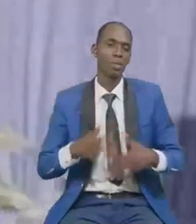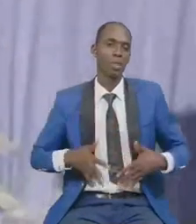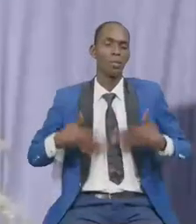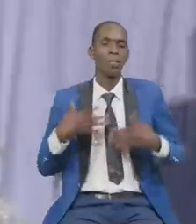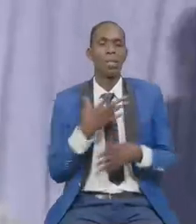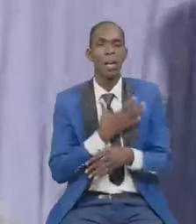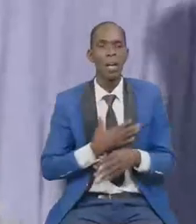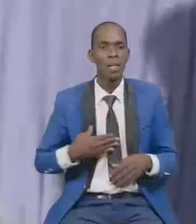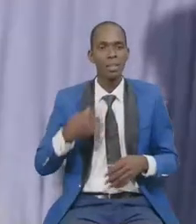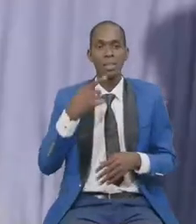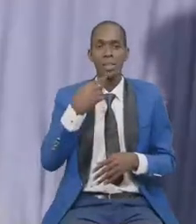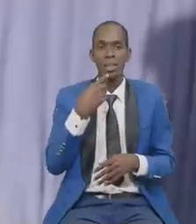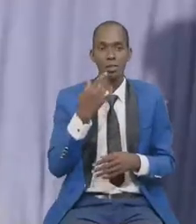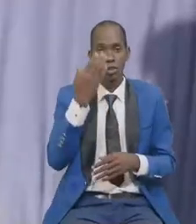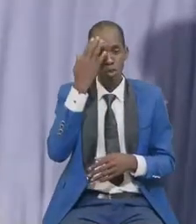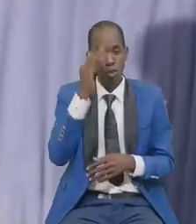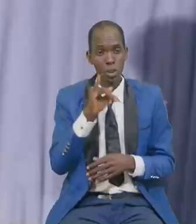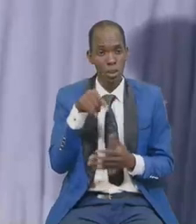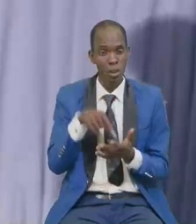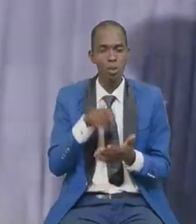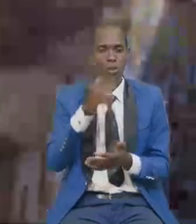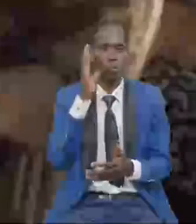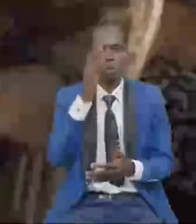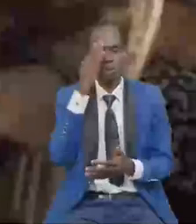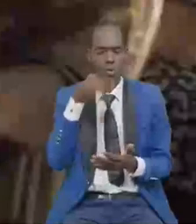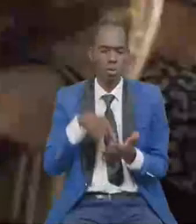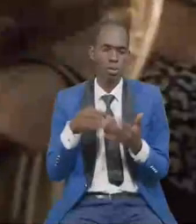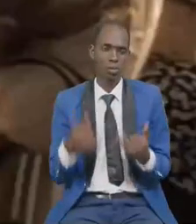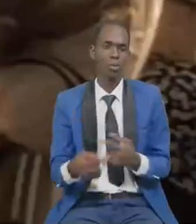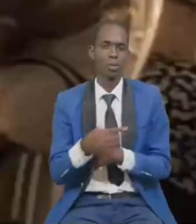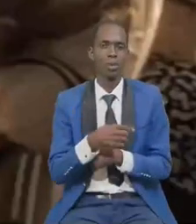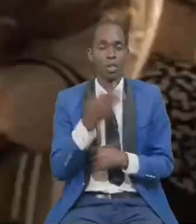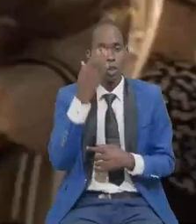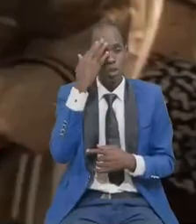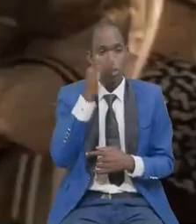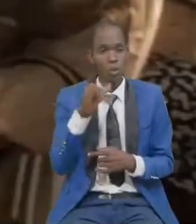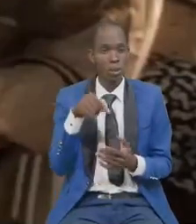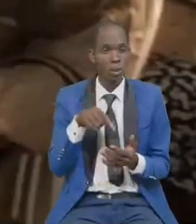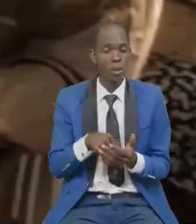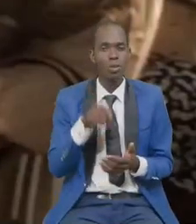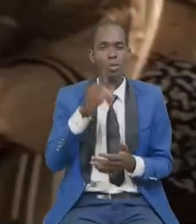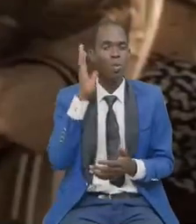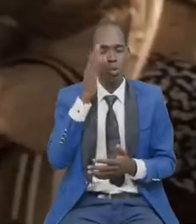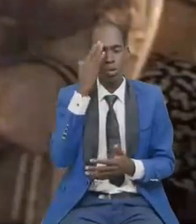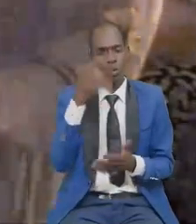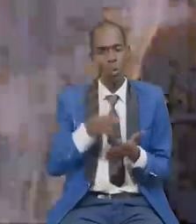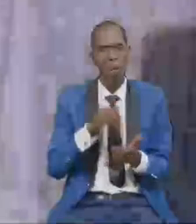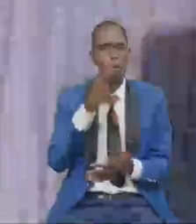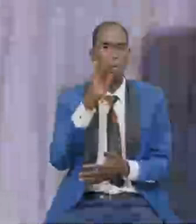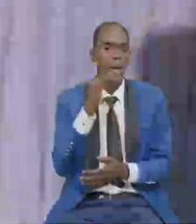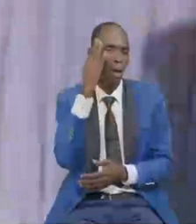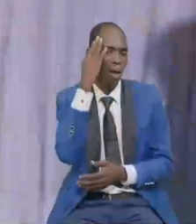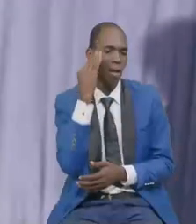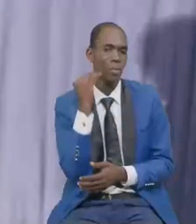donc, tu le sauras aujourd'hui. Sachant, tu le sauras par expérience.